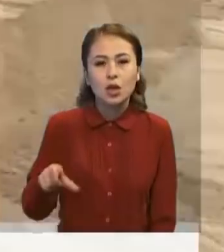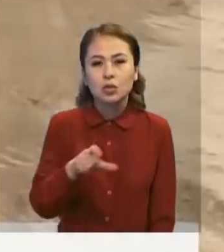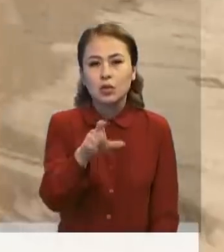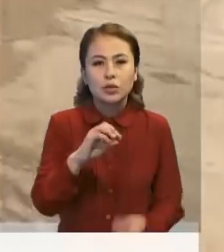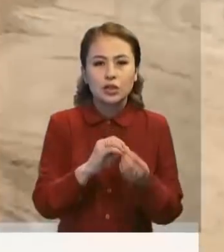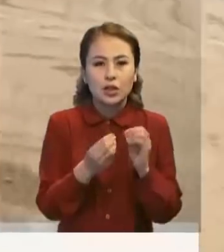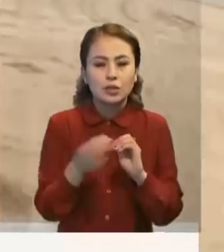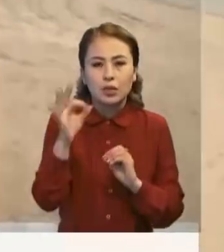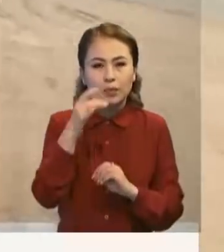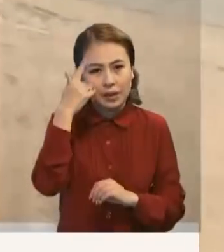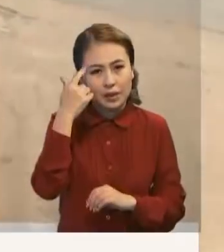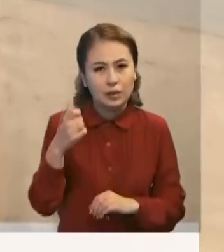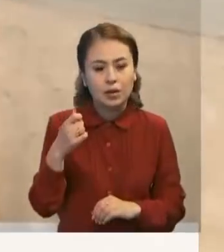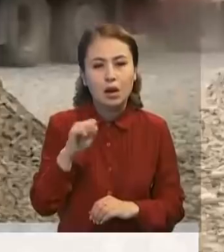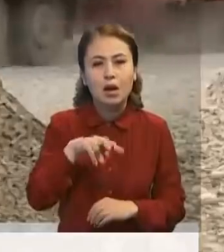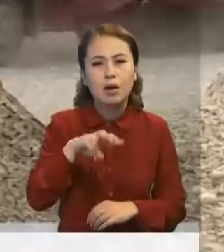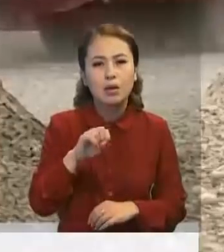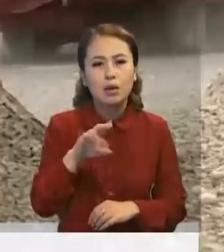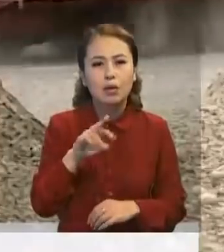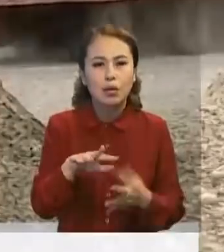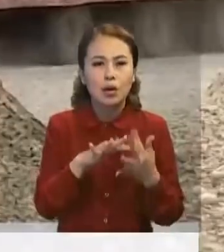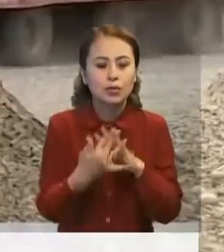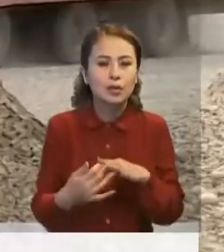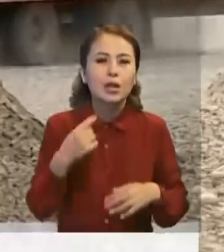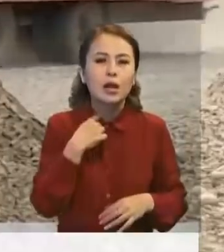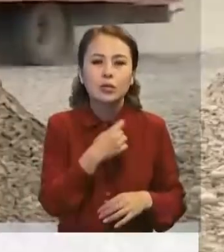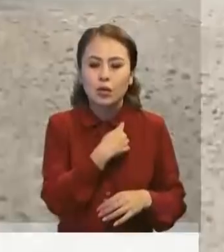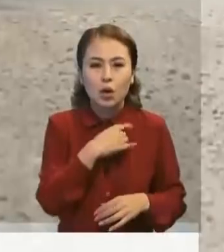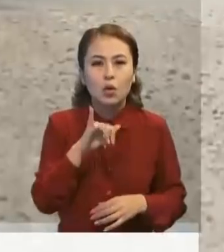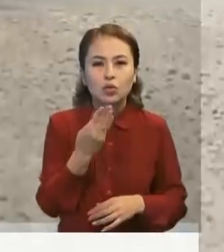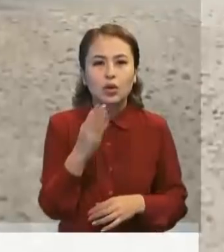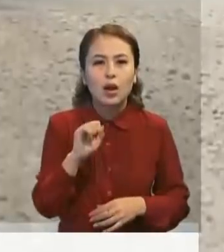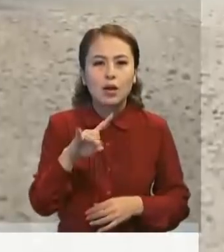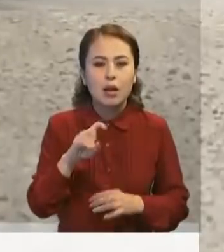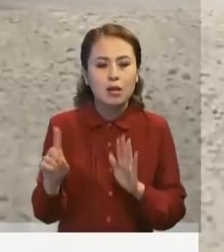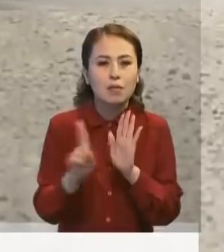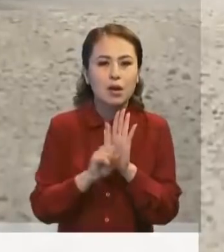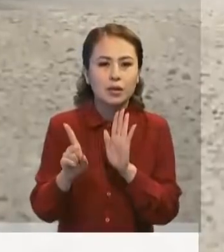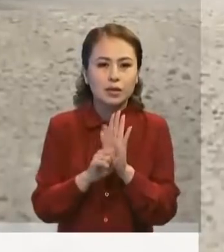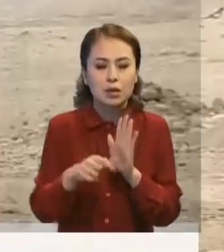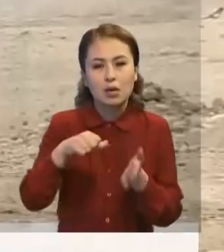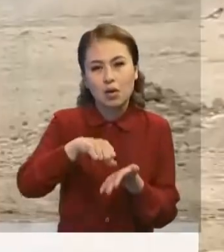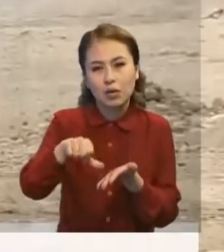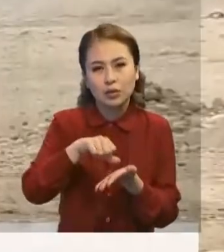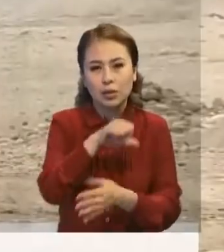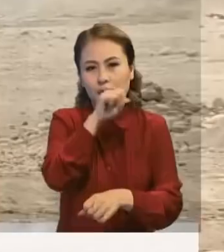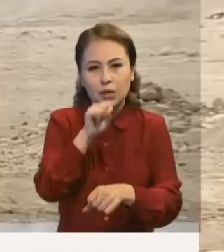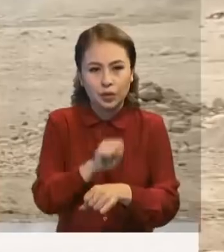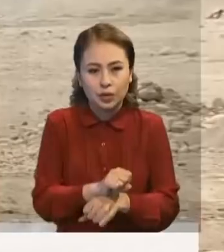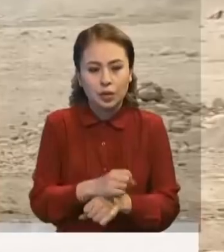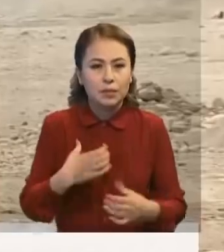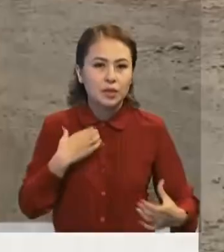Жолдың жайын жүрген білер. Алакөл ауданының халқы Талдықорған мен Үшарал арасындағы автомагистраль құрылысының тоқтағанына